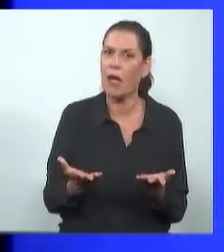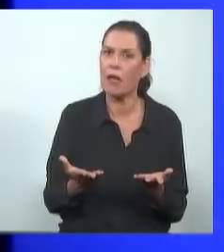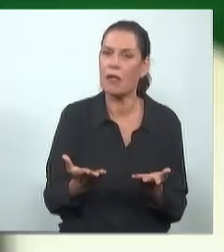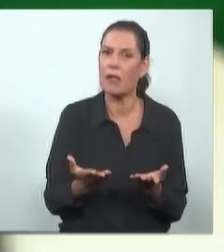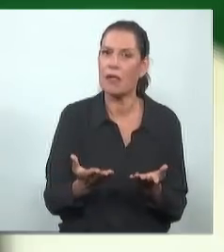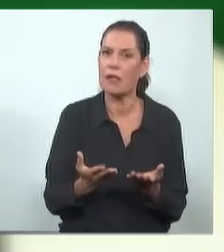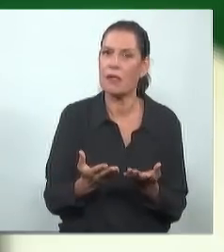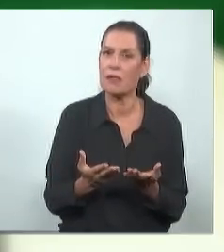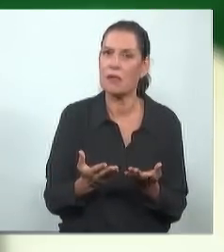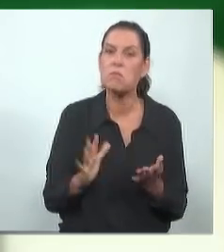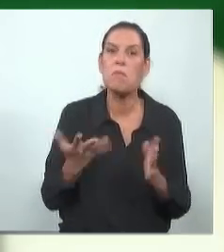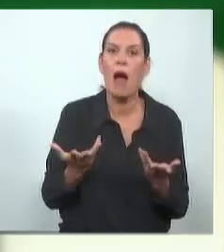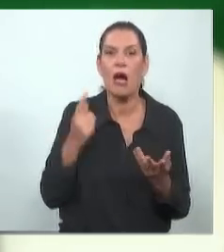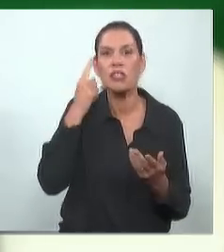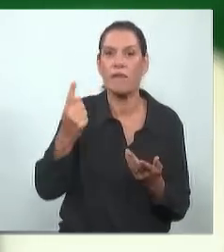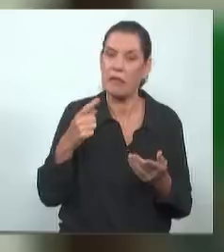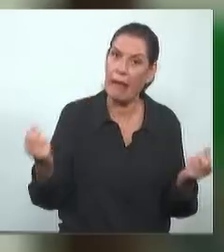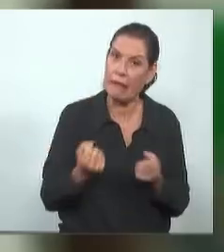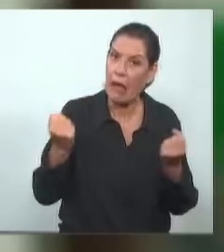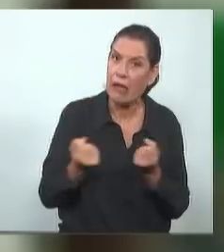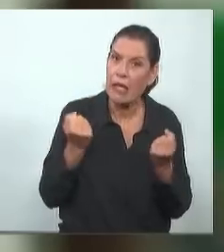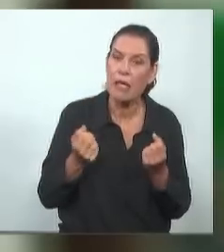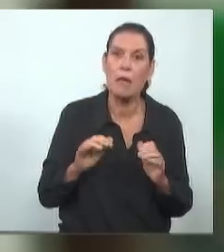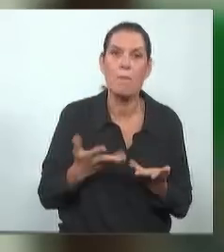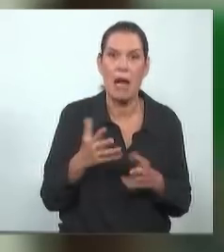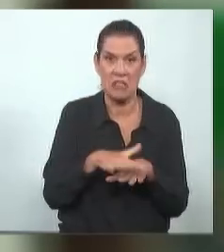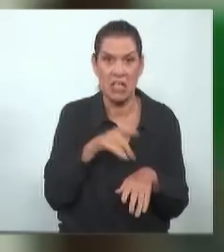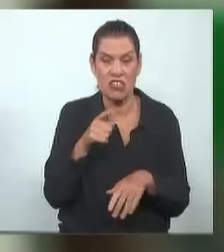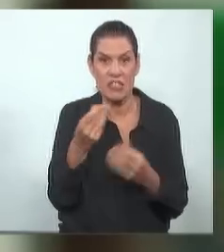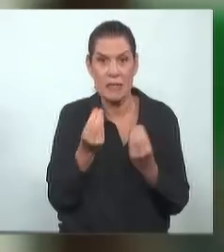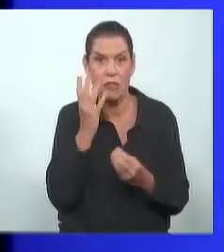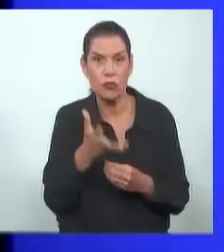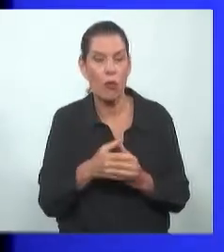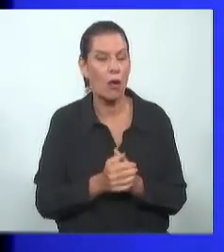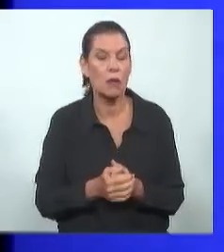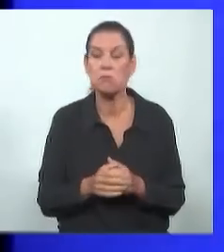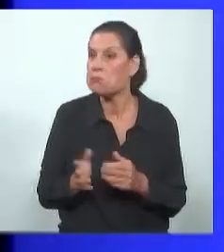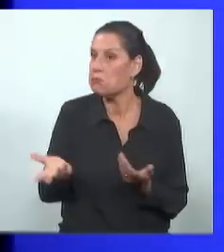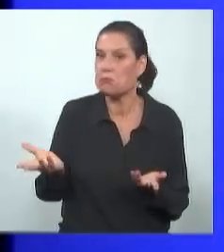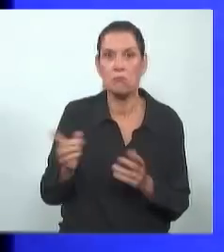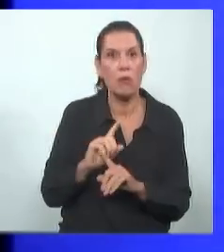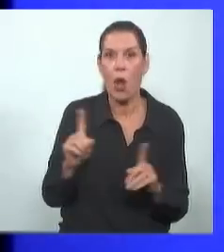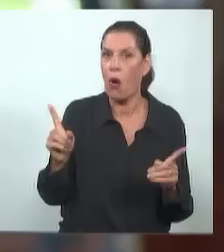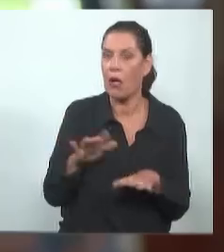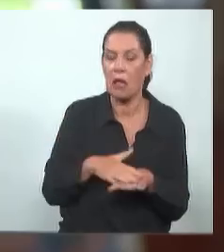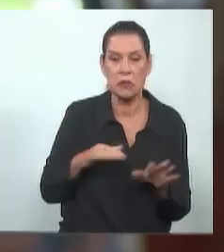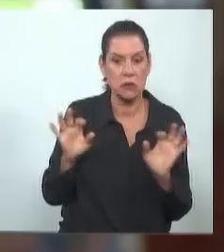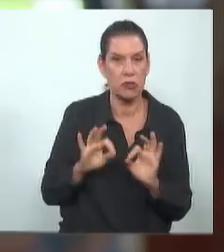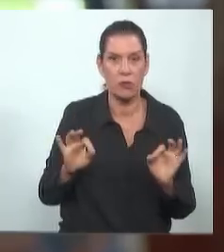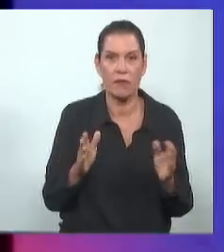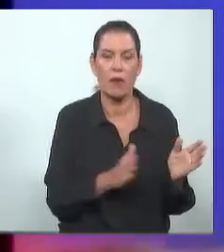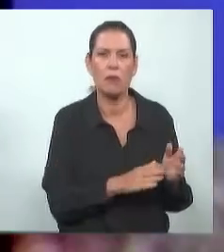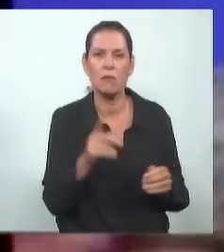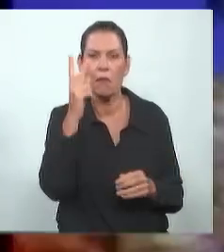שזה תרגיל? ידעת שזה רע? לא. ואז הבנו מלחמה. רואים אותו נופל